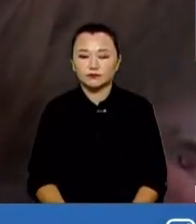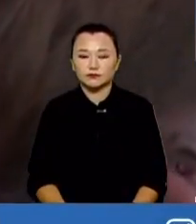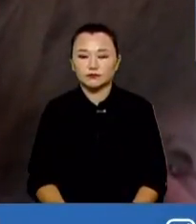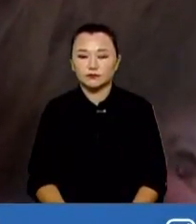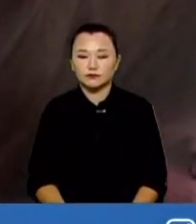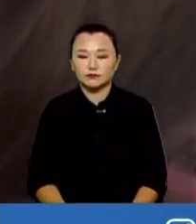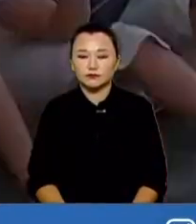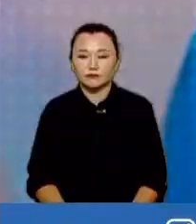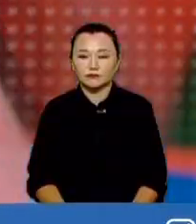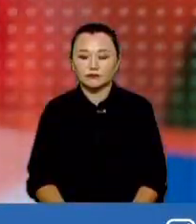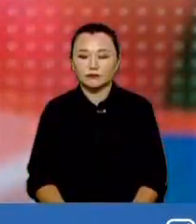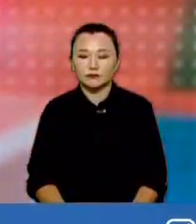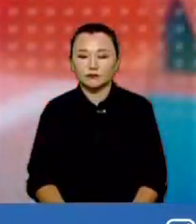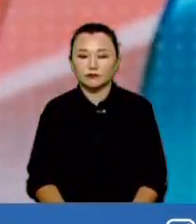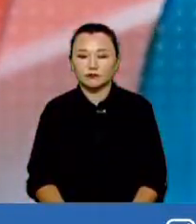Информбюро.